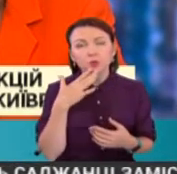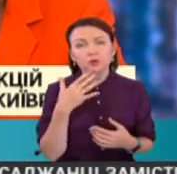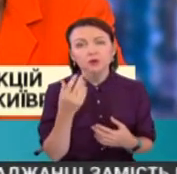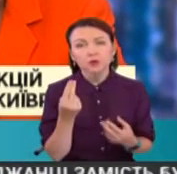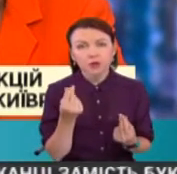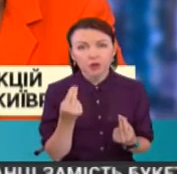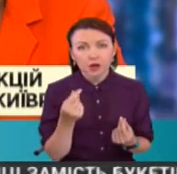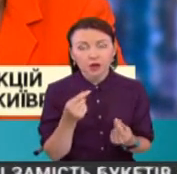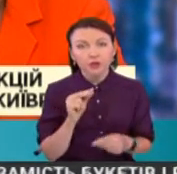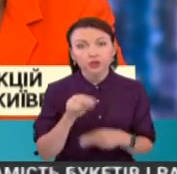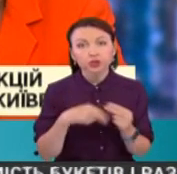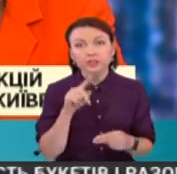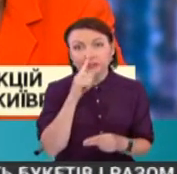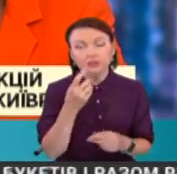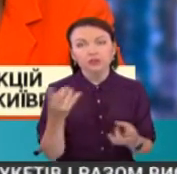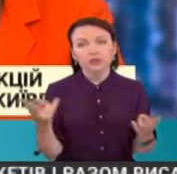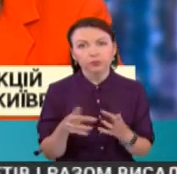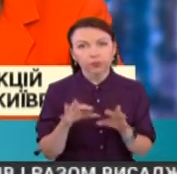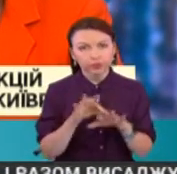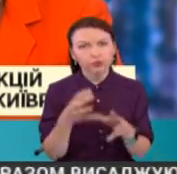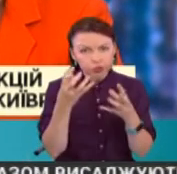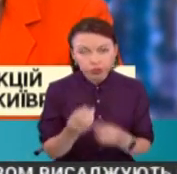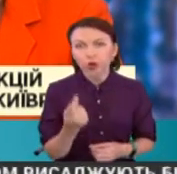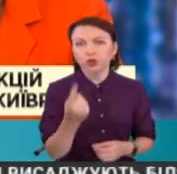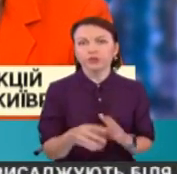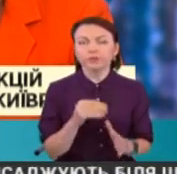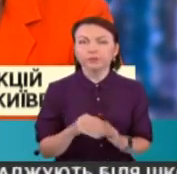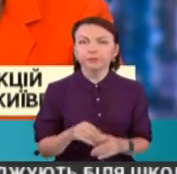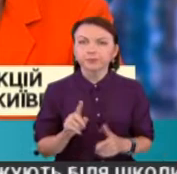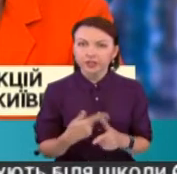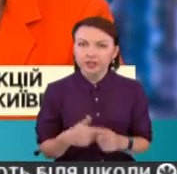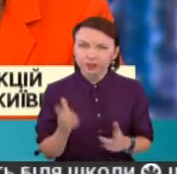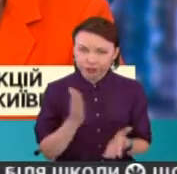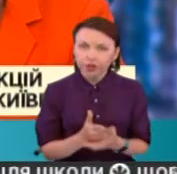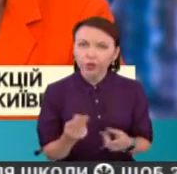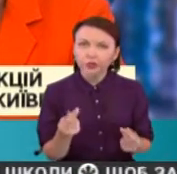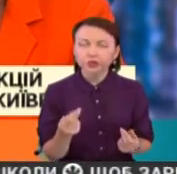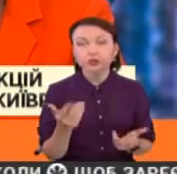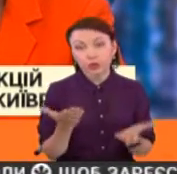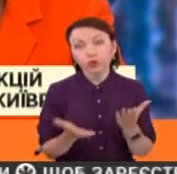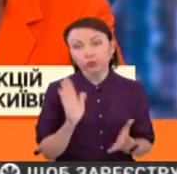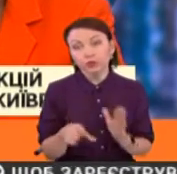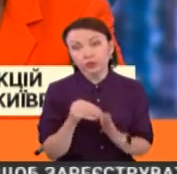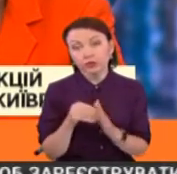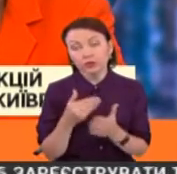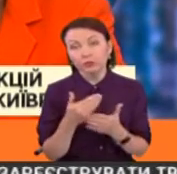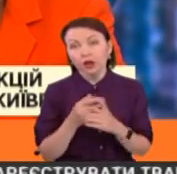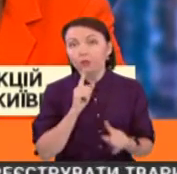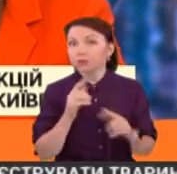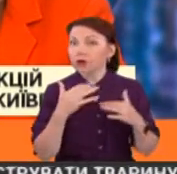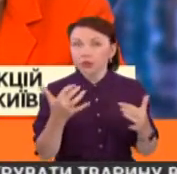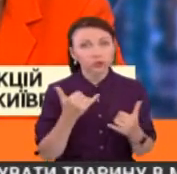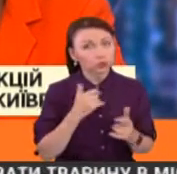треба проводити ще одні вибори. А чи є кошти оці такі, якщо будуть вони? Тому що і парламентські в нас